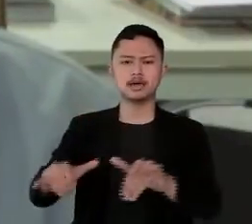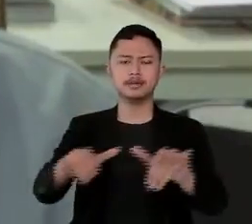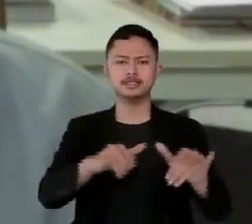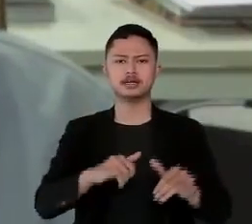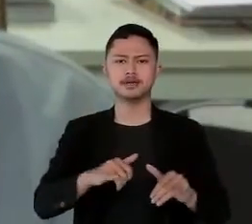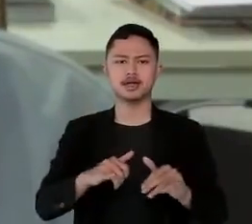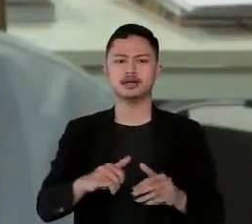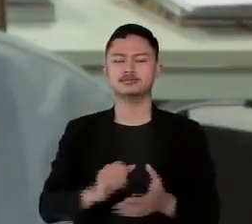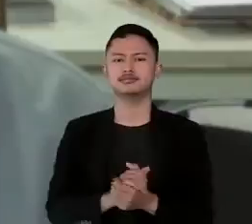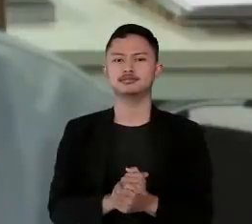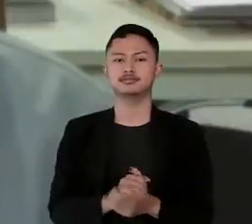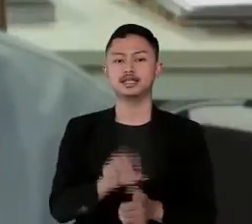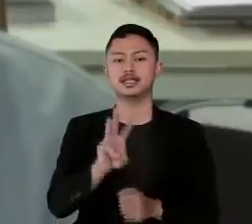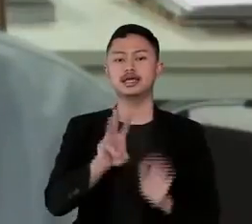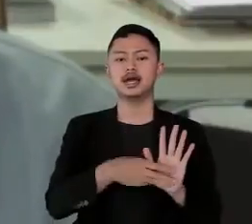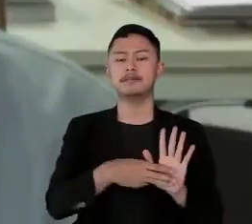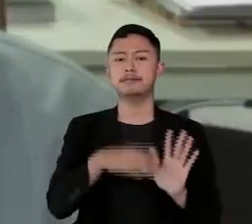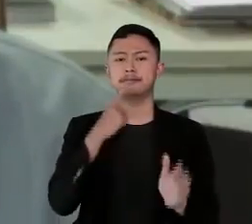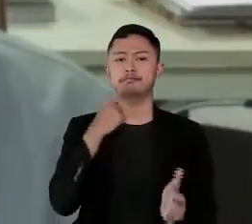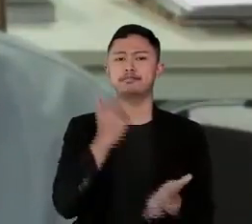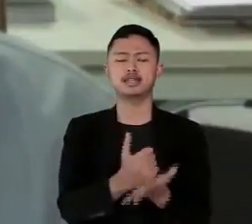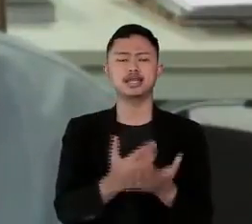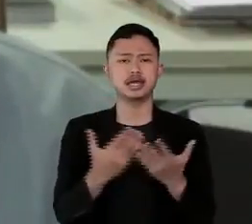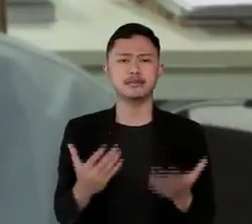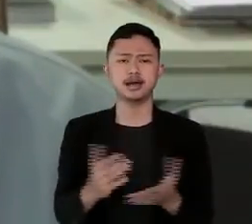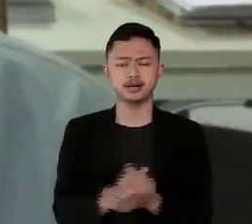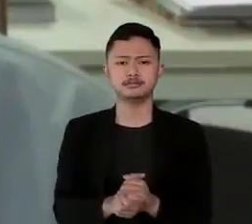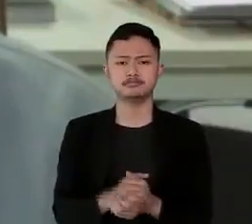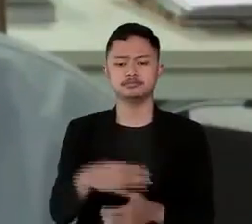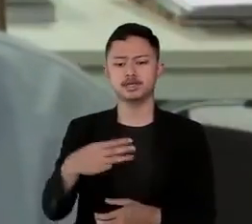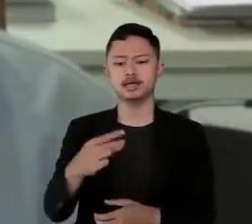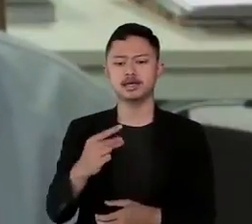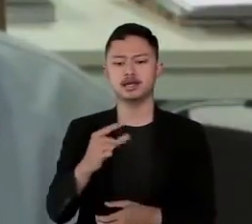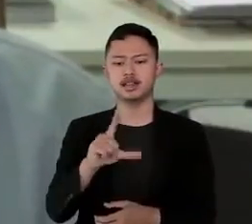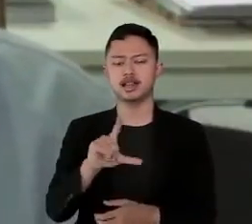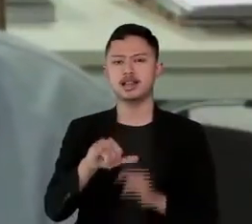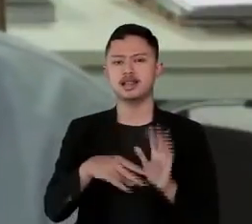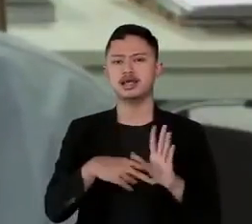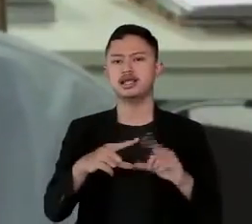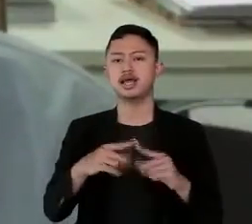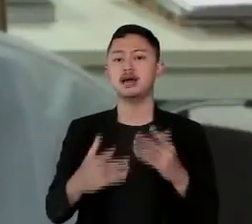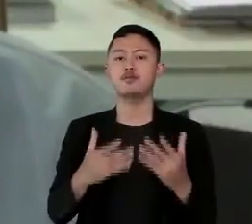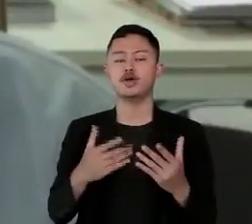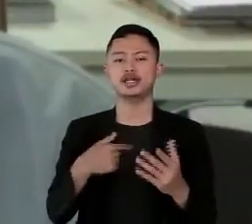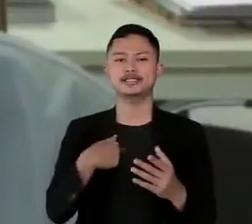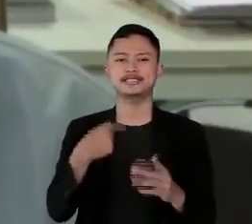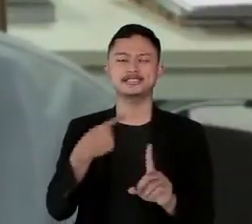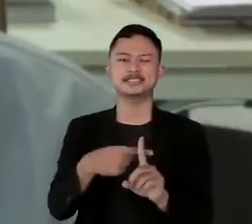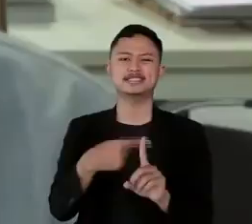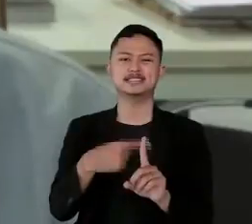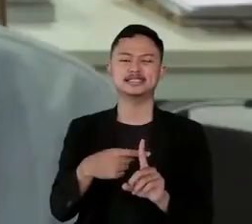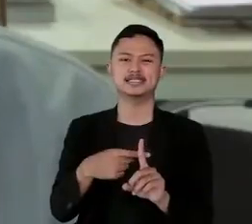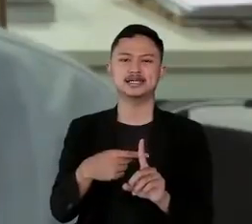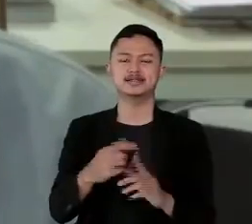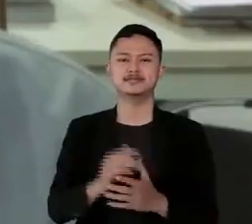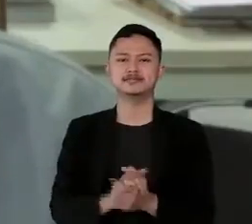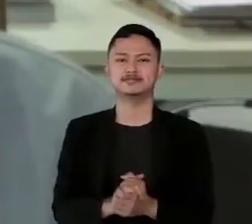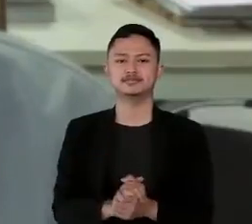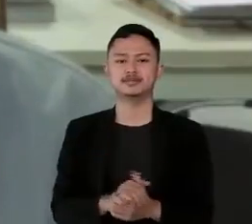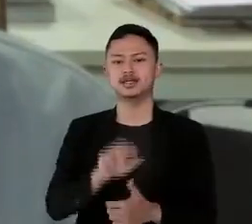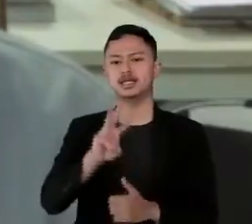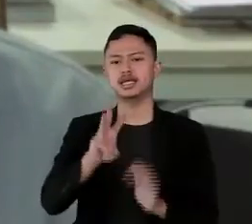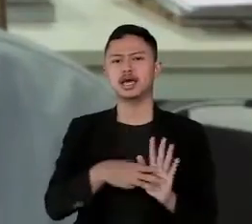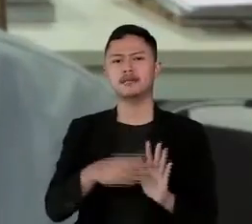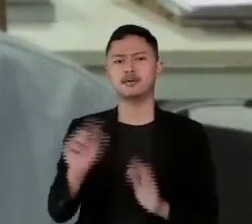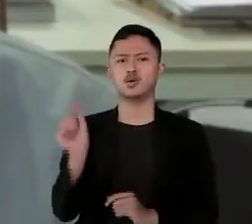dan 3 m yang utama wermina barangkali juga kritik saya untuk masuk Tab 3